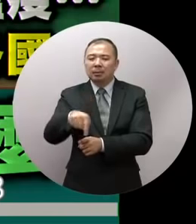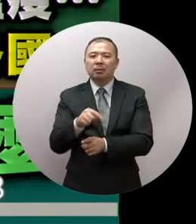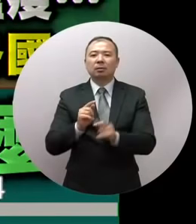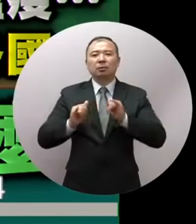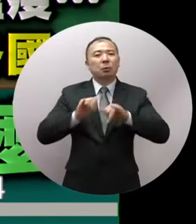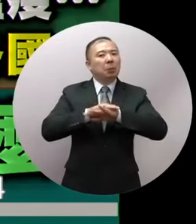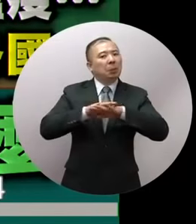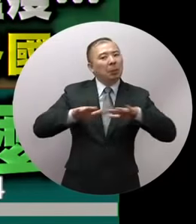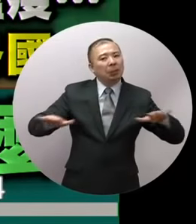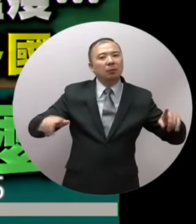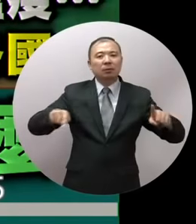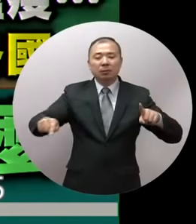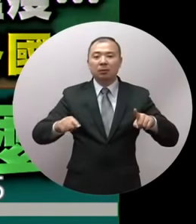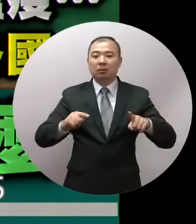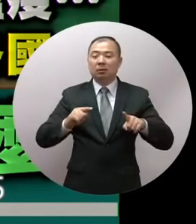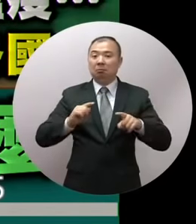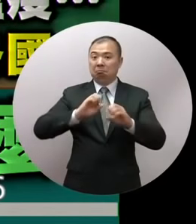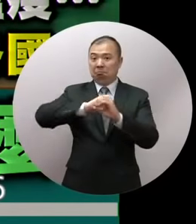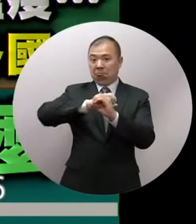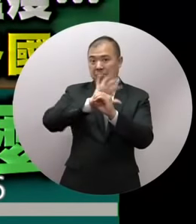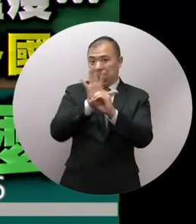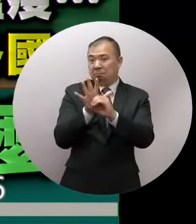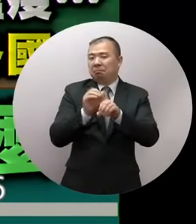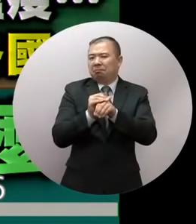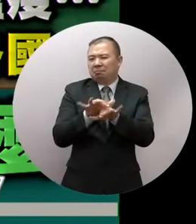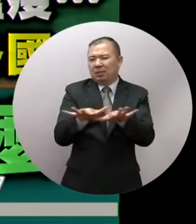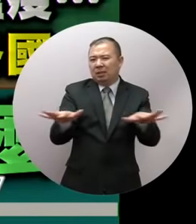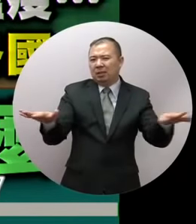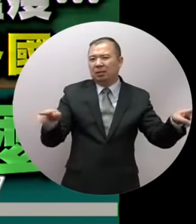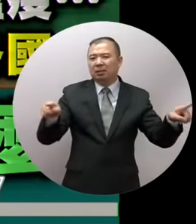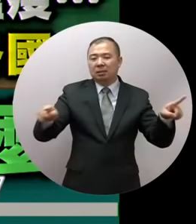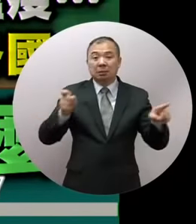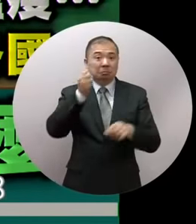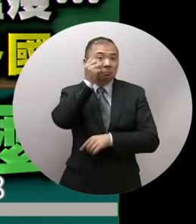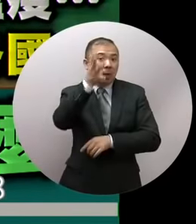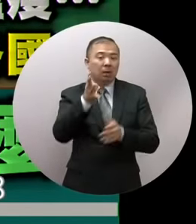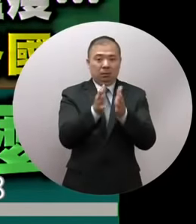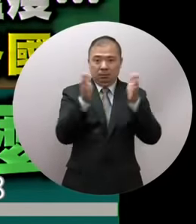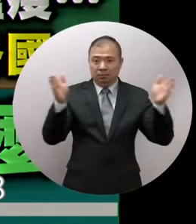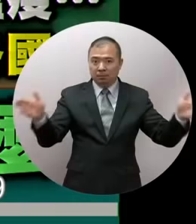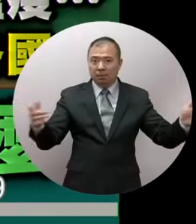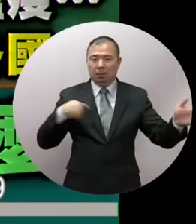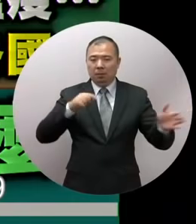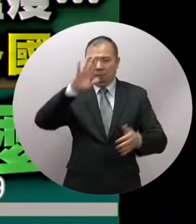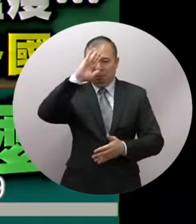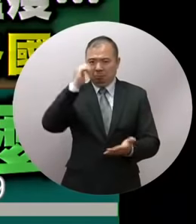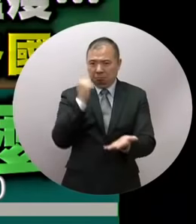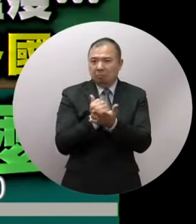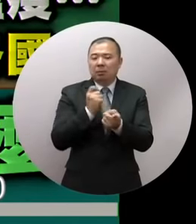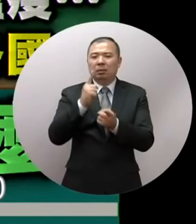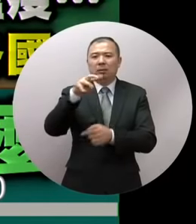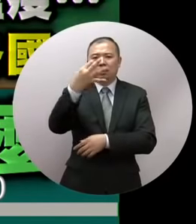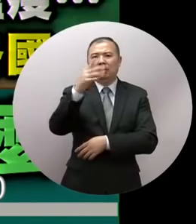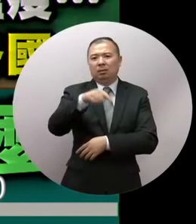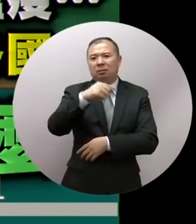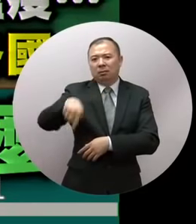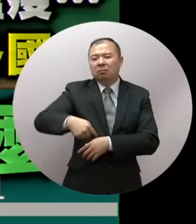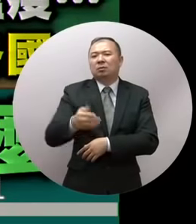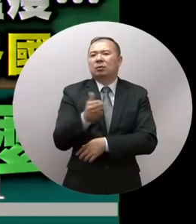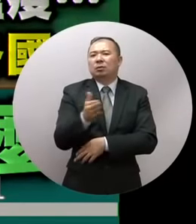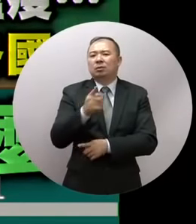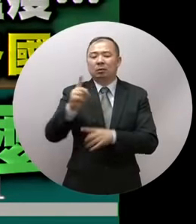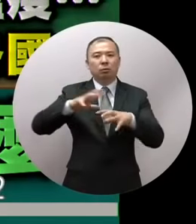我们在 COVID-19 这4个月之中，我们才400多个确诊案例，全世界像奇迹一